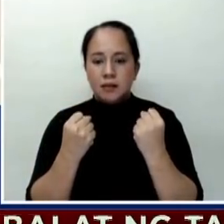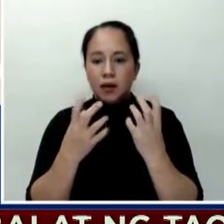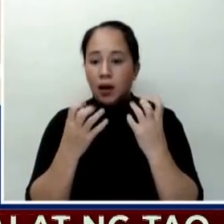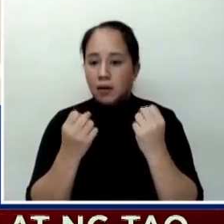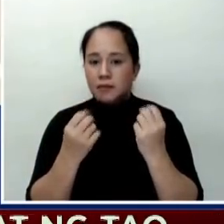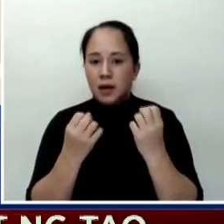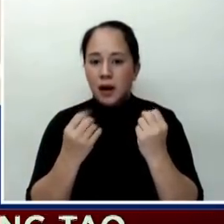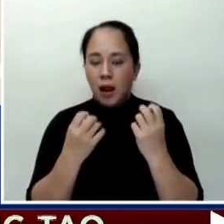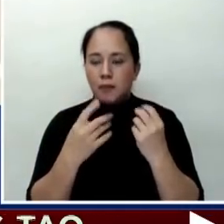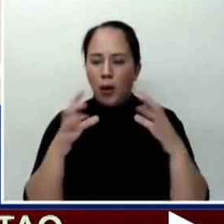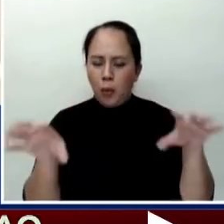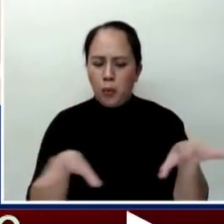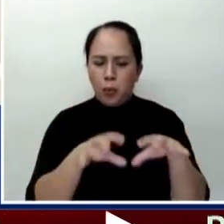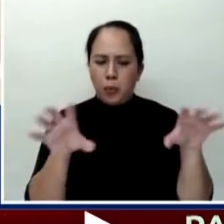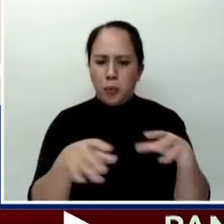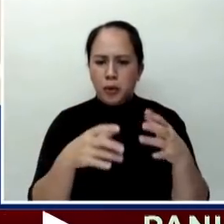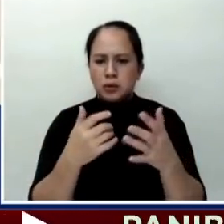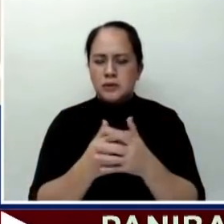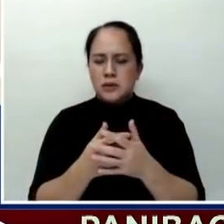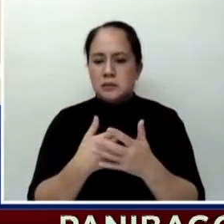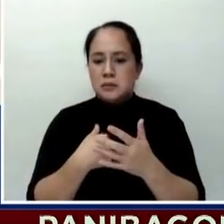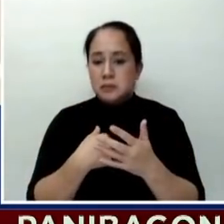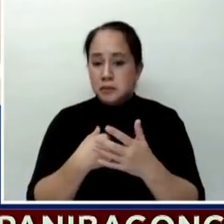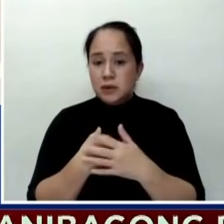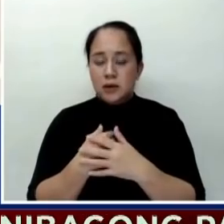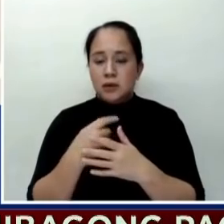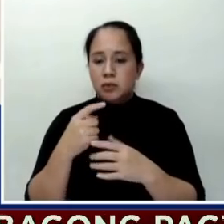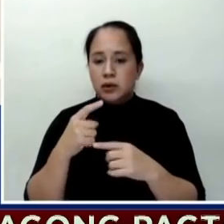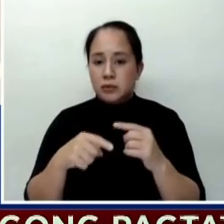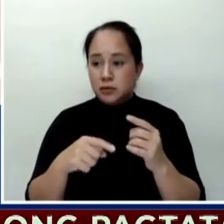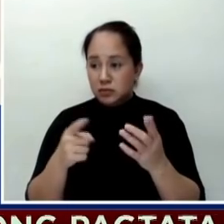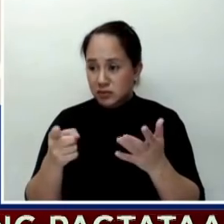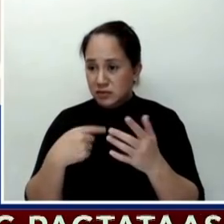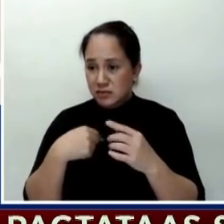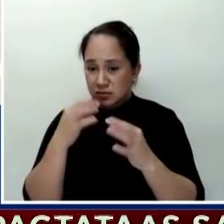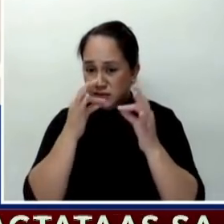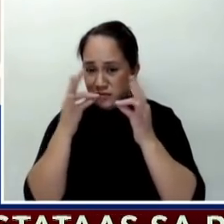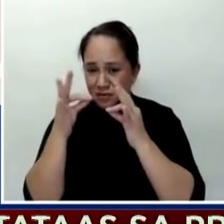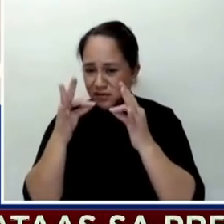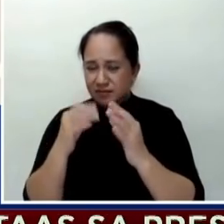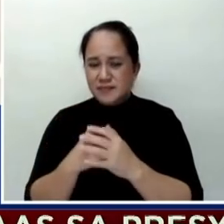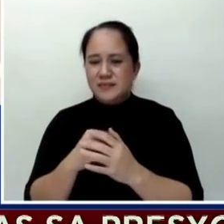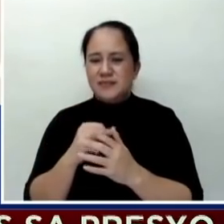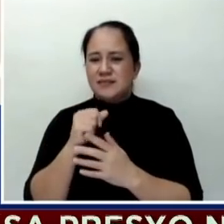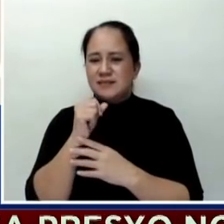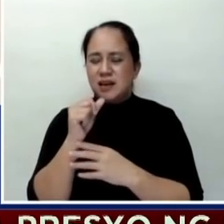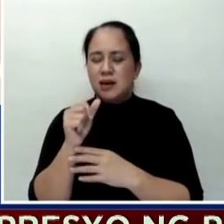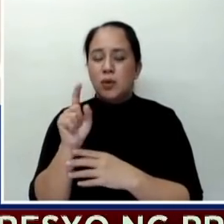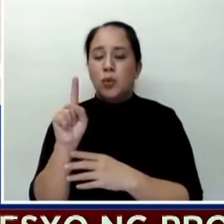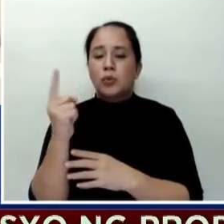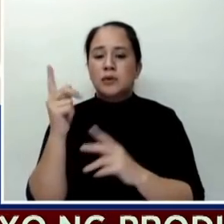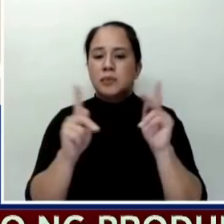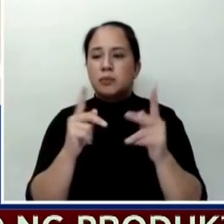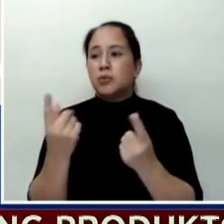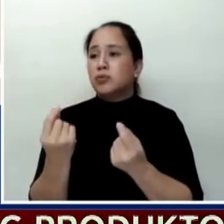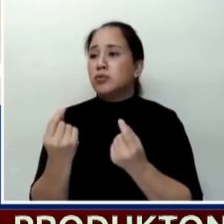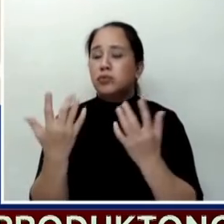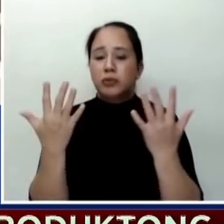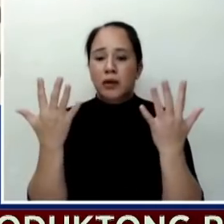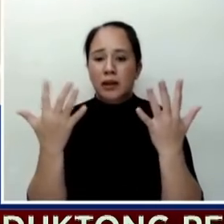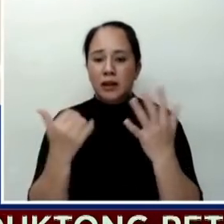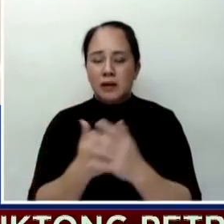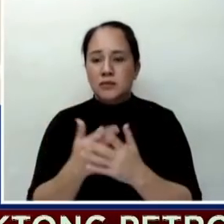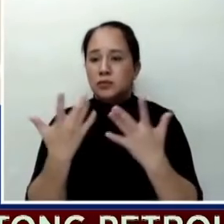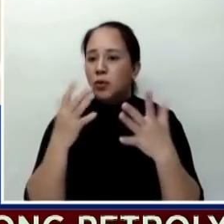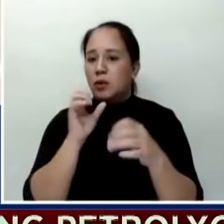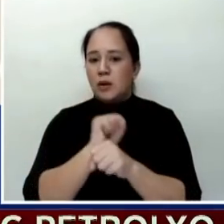maraming ginagawa, the lifestyle. That kind of lifestyle, pang ano lang yan, para sa mga walang ginagawa, sa walang